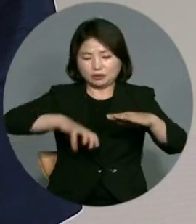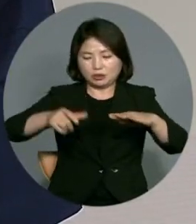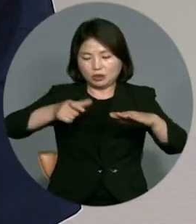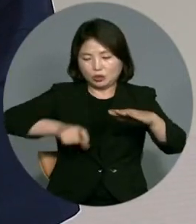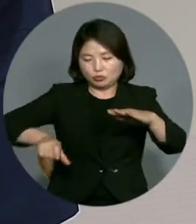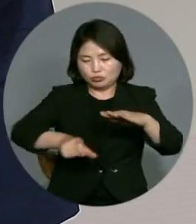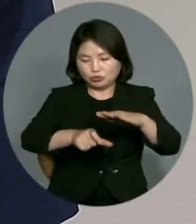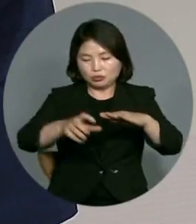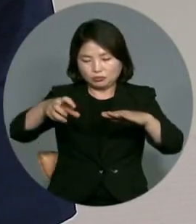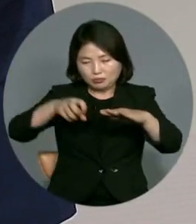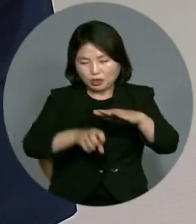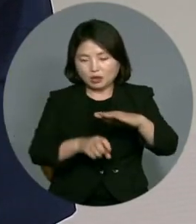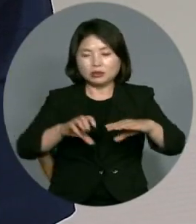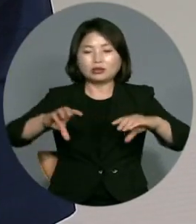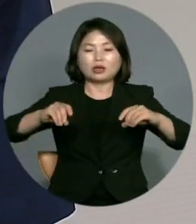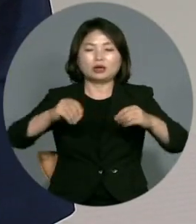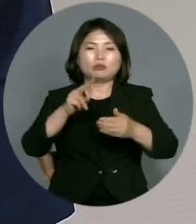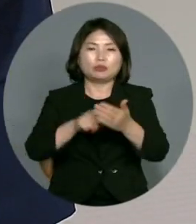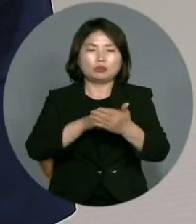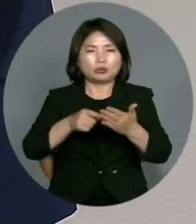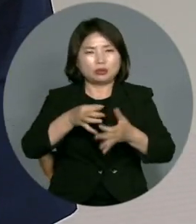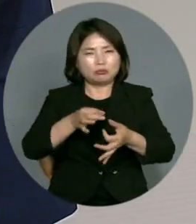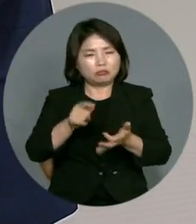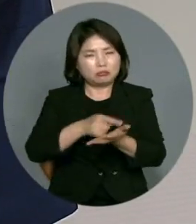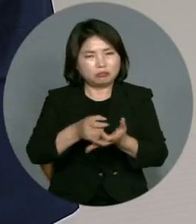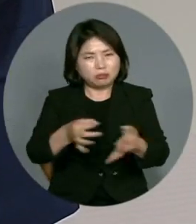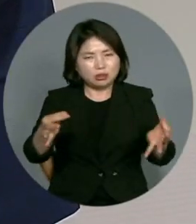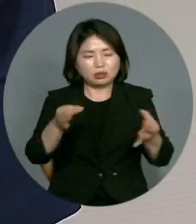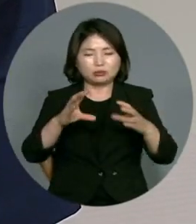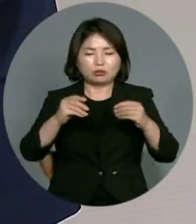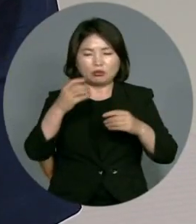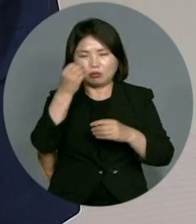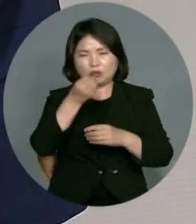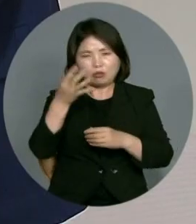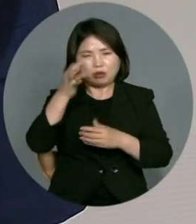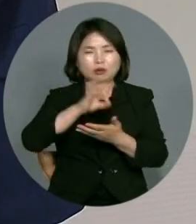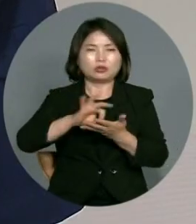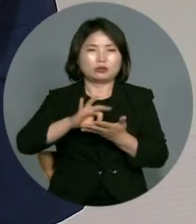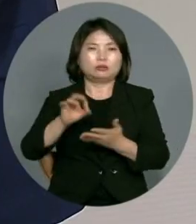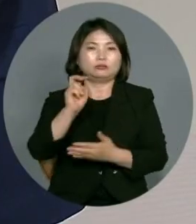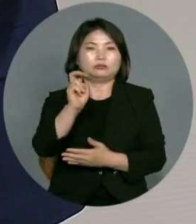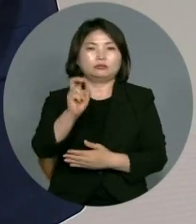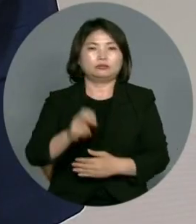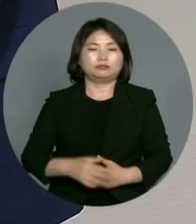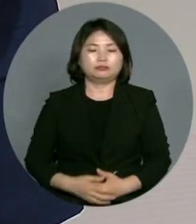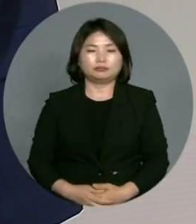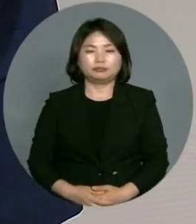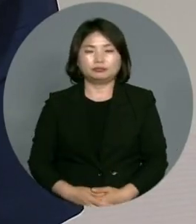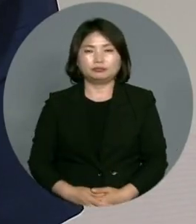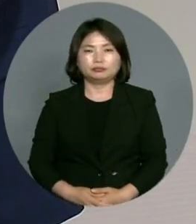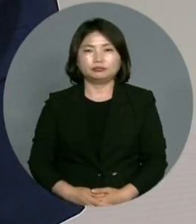놓기 위해선 땅 보상에도 천문학적인 돈이 들 것으로 보입니다. MBC 뉴스 권윤수입니다.